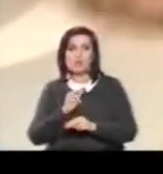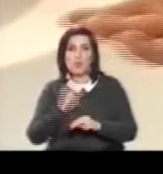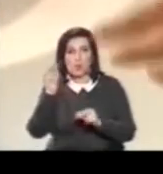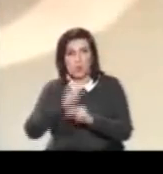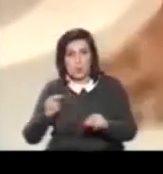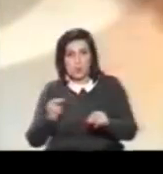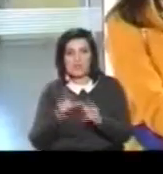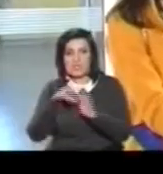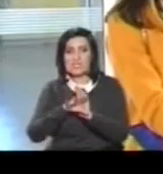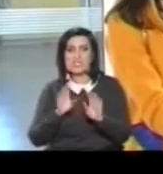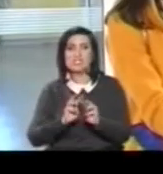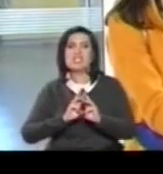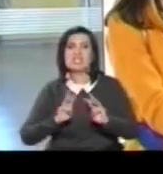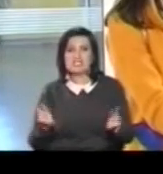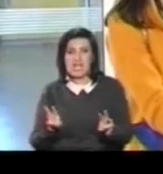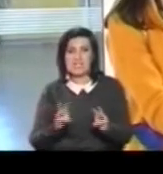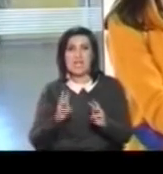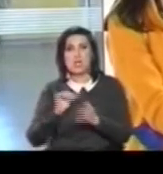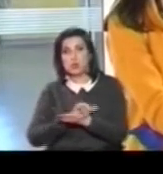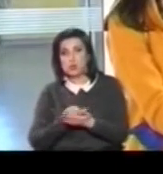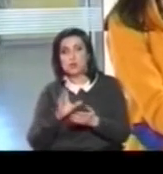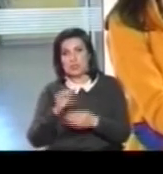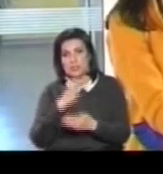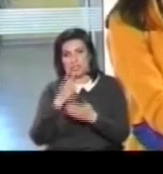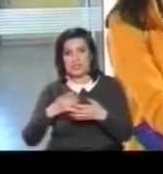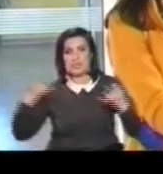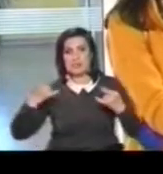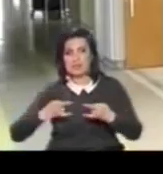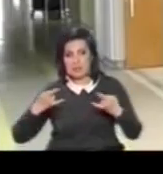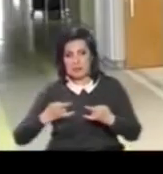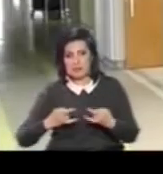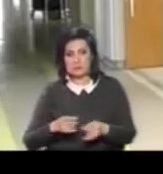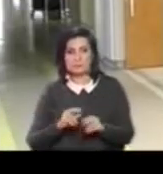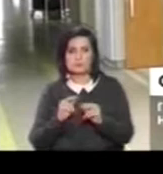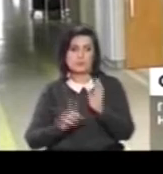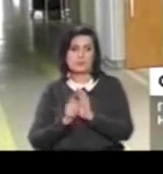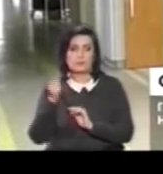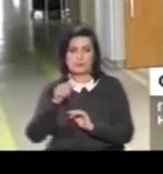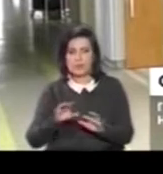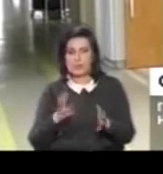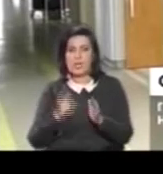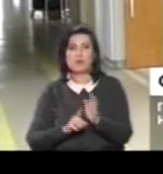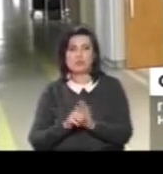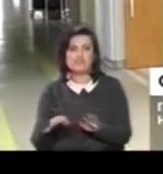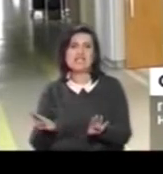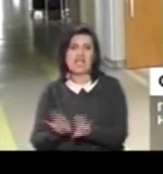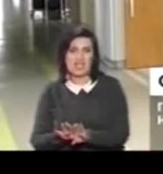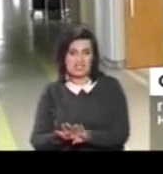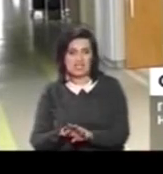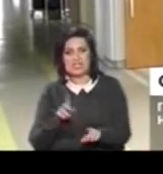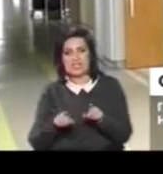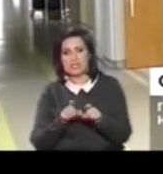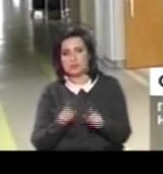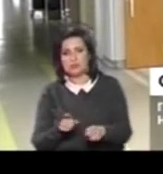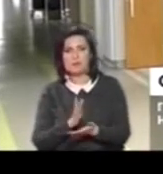вирішили викладати не лише на сайті Міносвіти в Ютуб, але й транслювати по телебаченню. Уроки починаються з того моменту, як почався карантин. Тобто